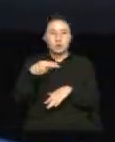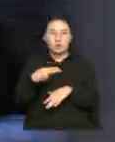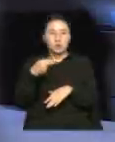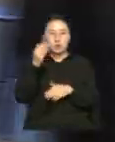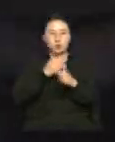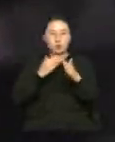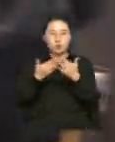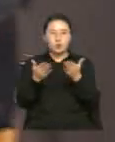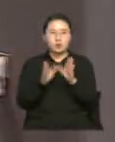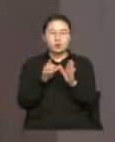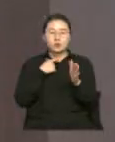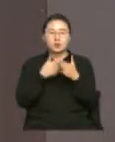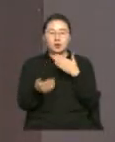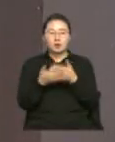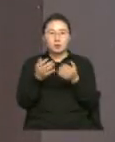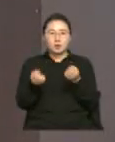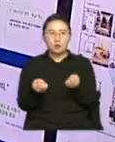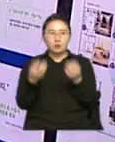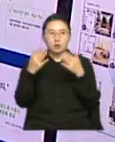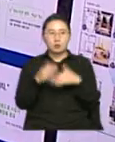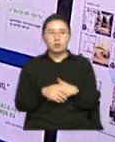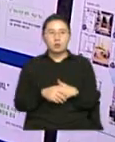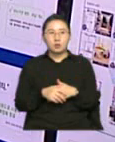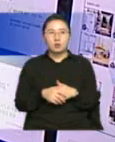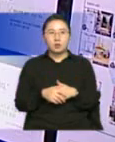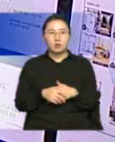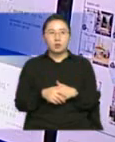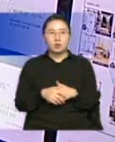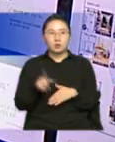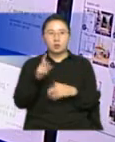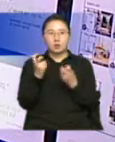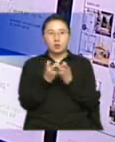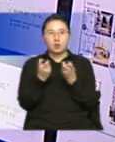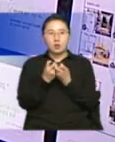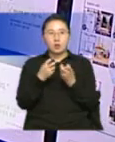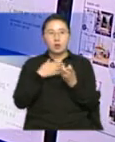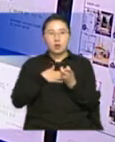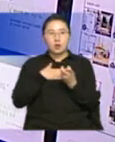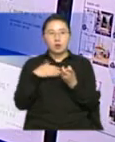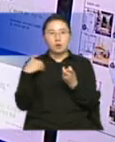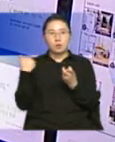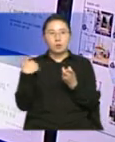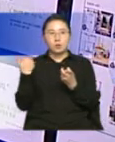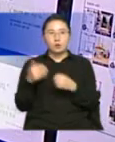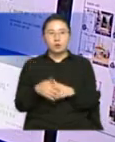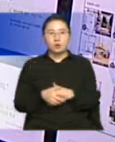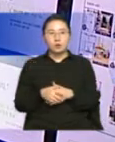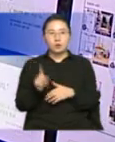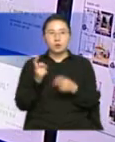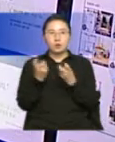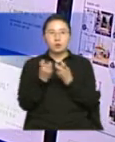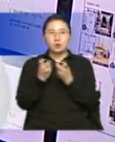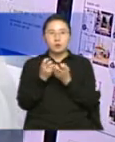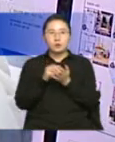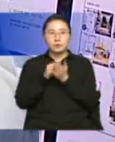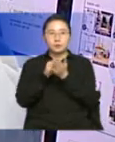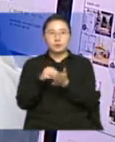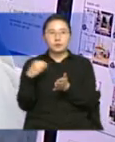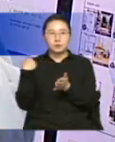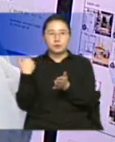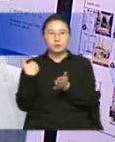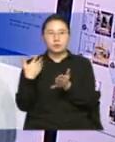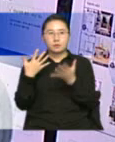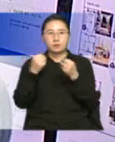SH공사가 준비한 체험 행사입니다. 어떻게 알아봐야 될지도 모르겠고, 어떻게 들어가야 될지도